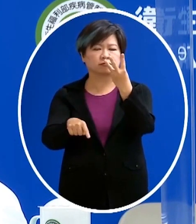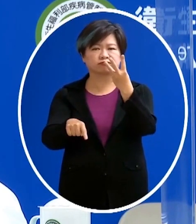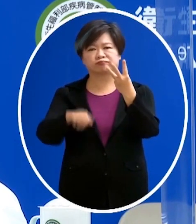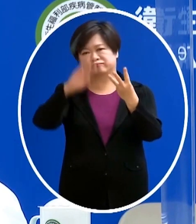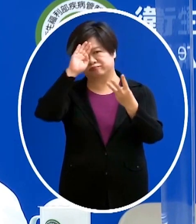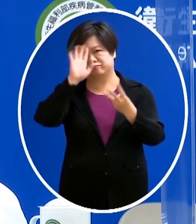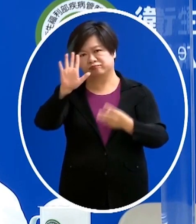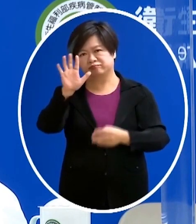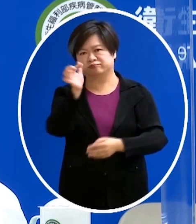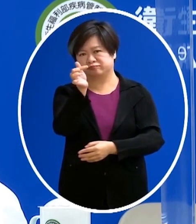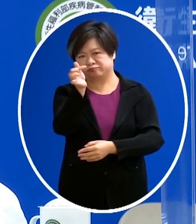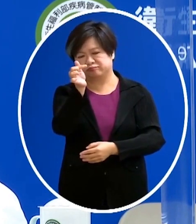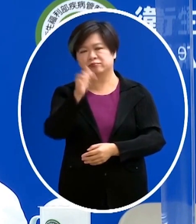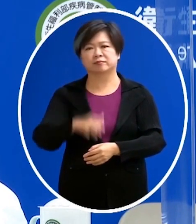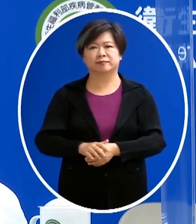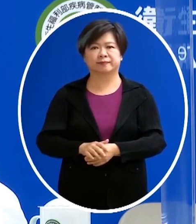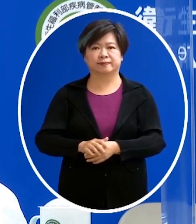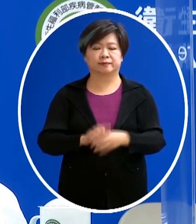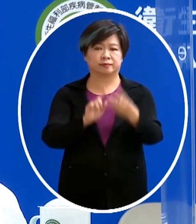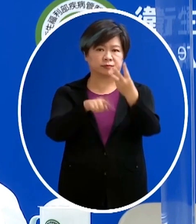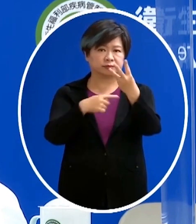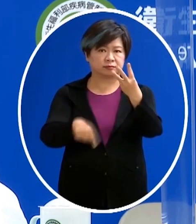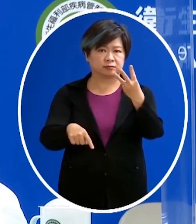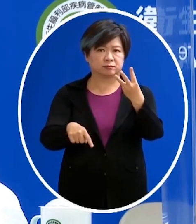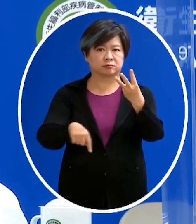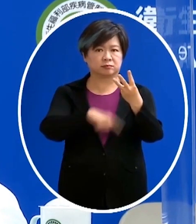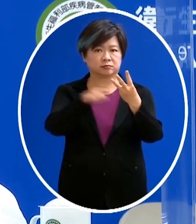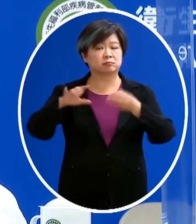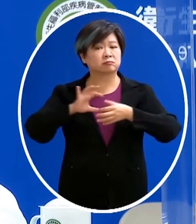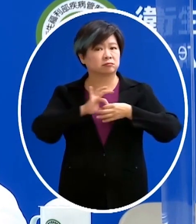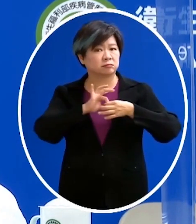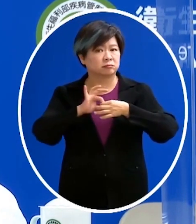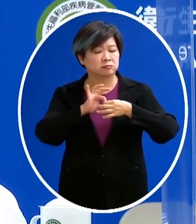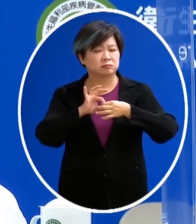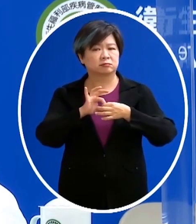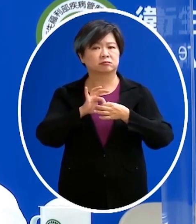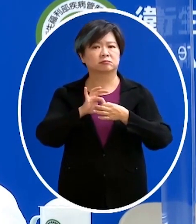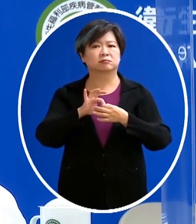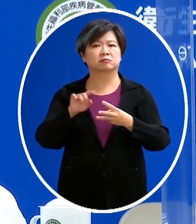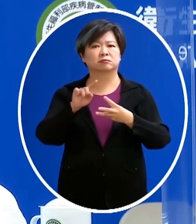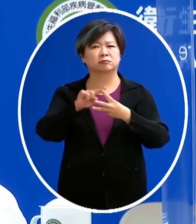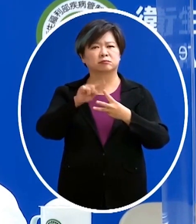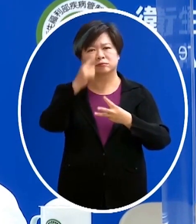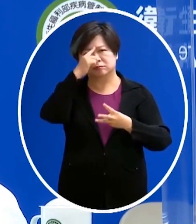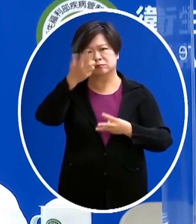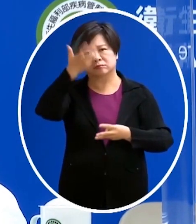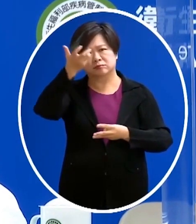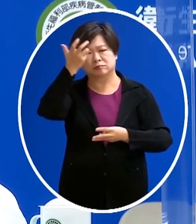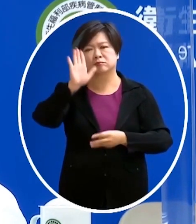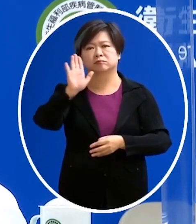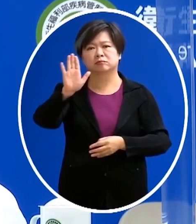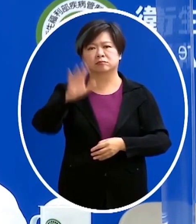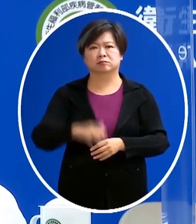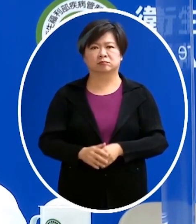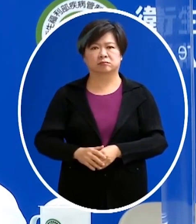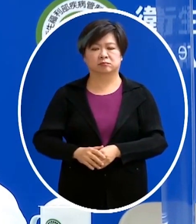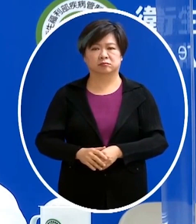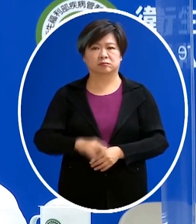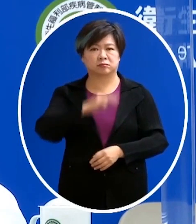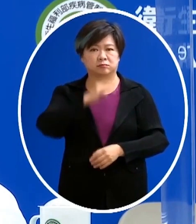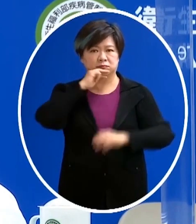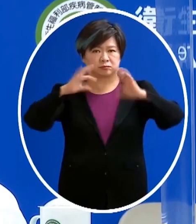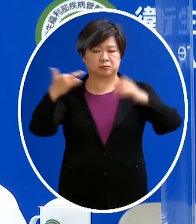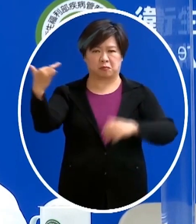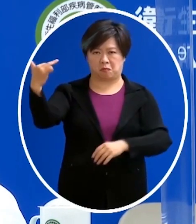性。好，那这3名里面包含了大家所关心的哈，就是有发烧的哈这一位，哈从英国回